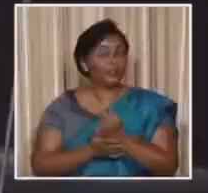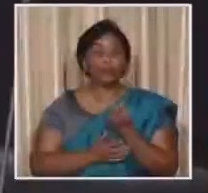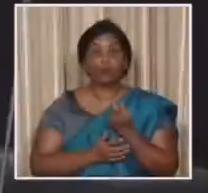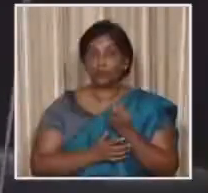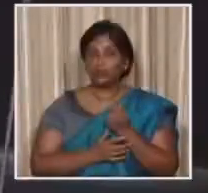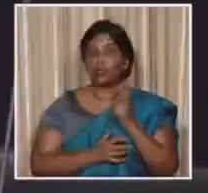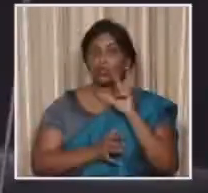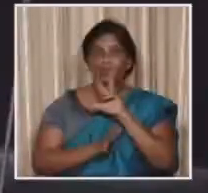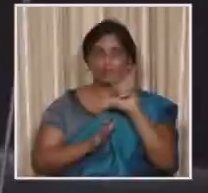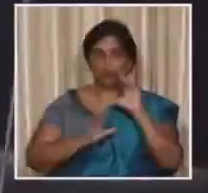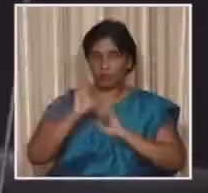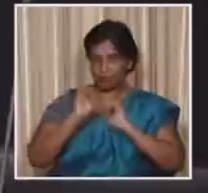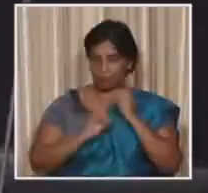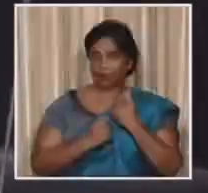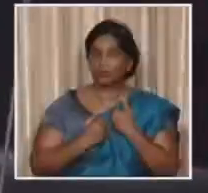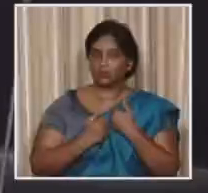මුදලින් 118යි